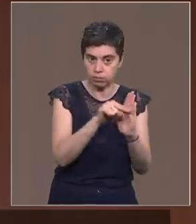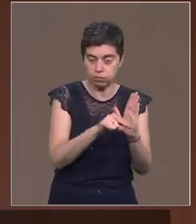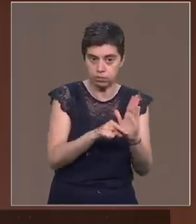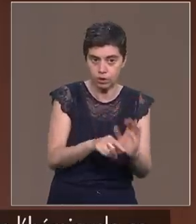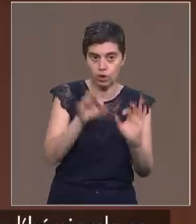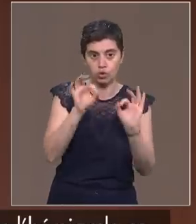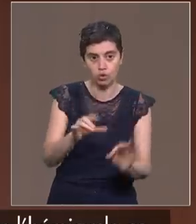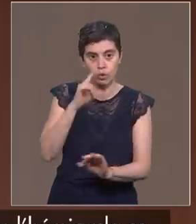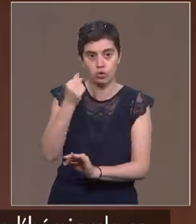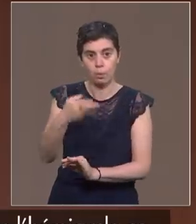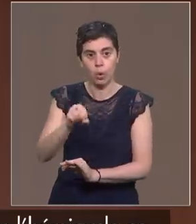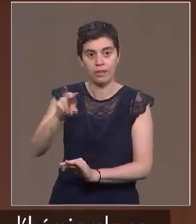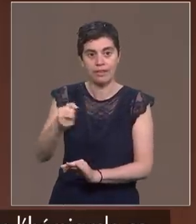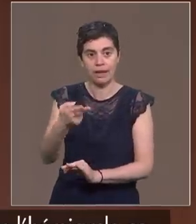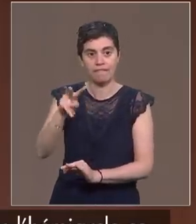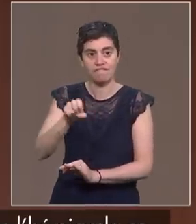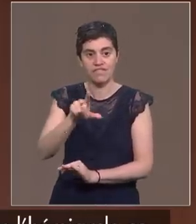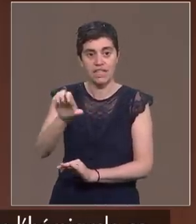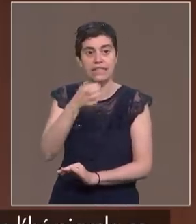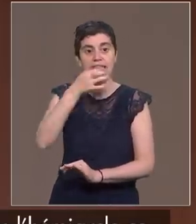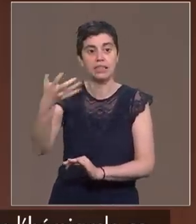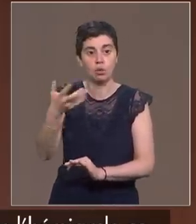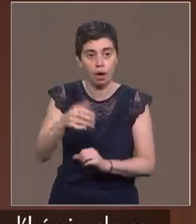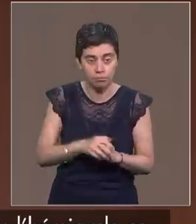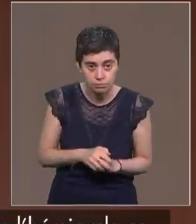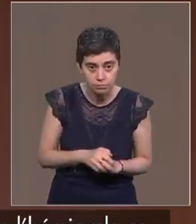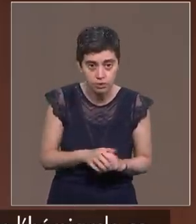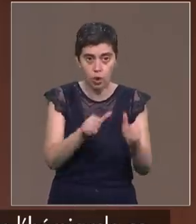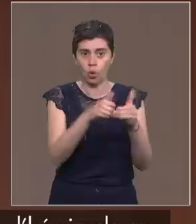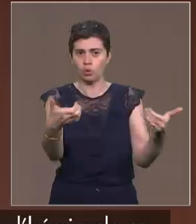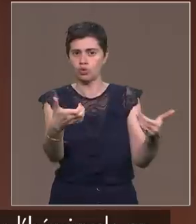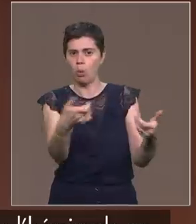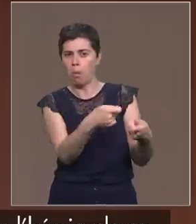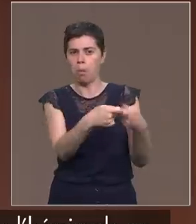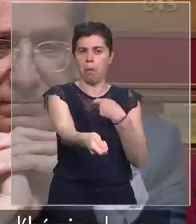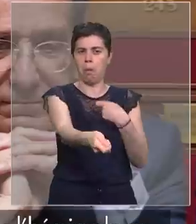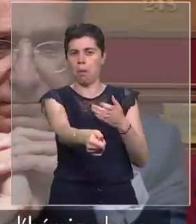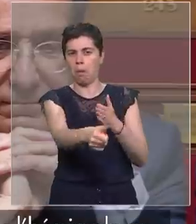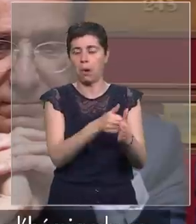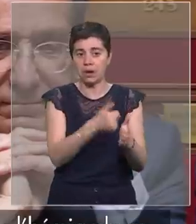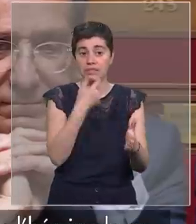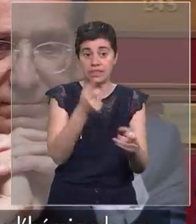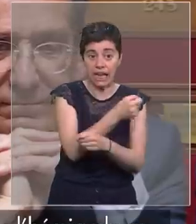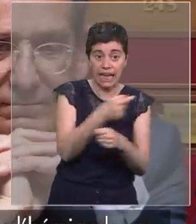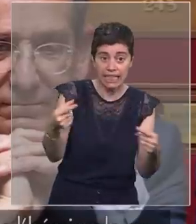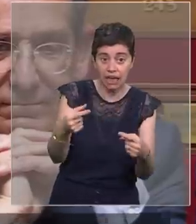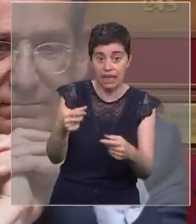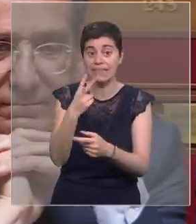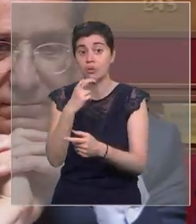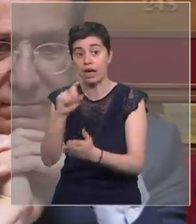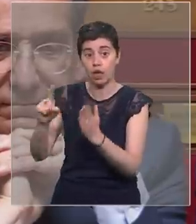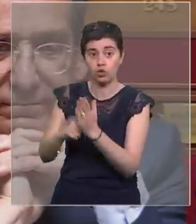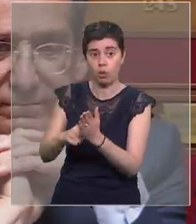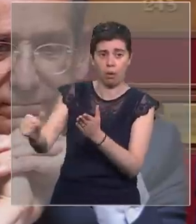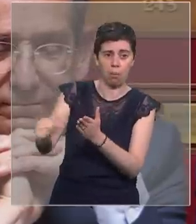Gaston Monnerville, que vous aimez citer, disait que violer la Constitution, c'est attenter aux droits même des citoyens. Alors,